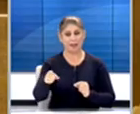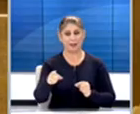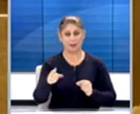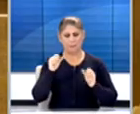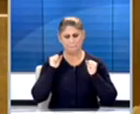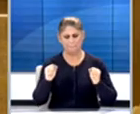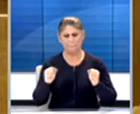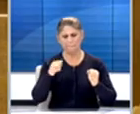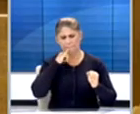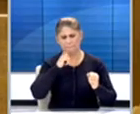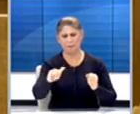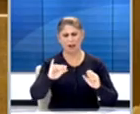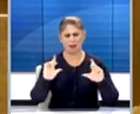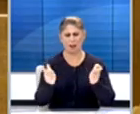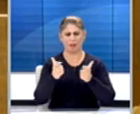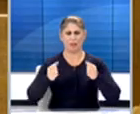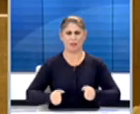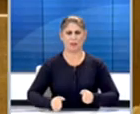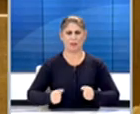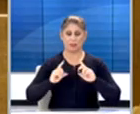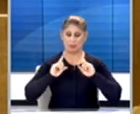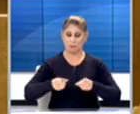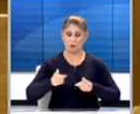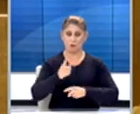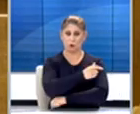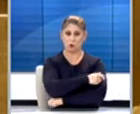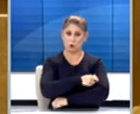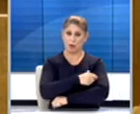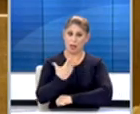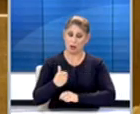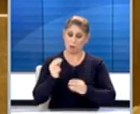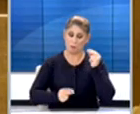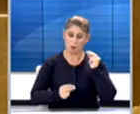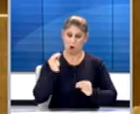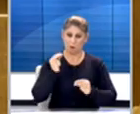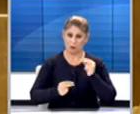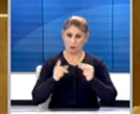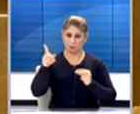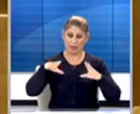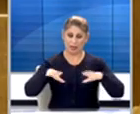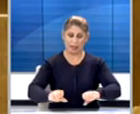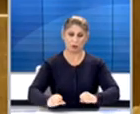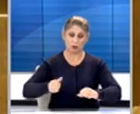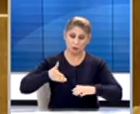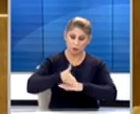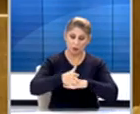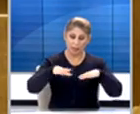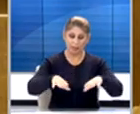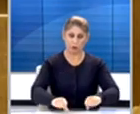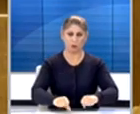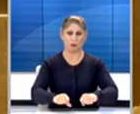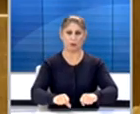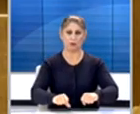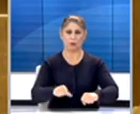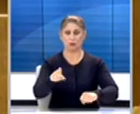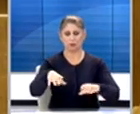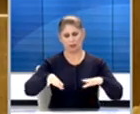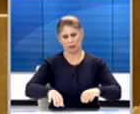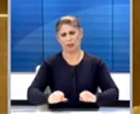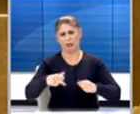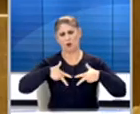πάγια εθνική θέση και η απόφαση του ΟΗΕ ότι εκεί έχουμε πρόβλημα κατοχής, εισβολής και κατοχής σε